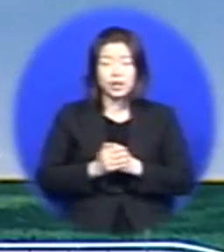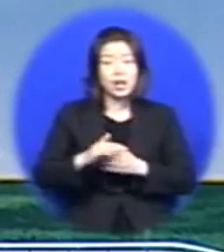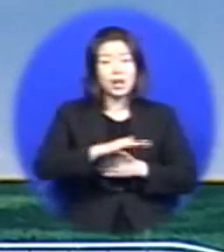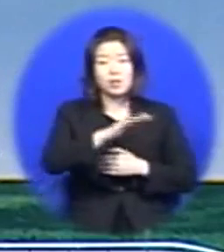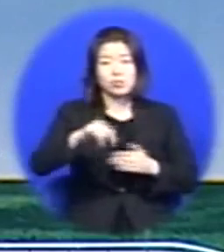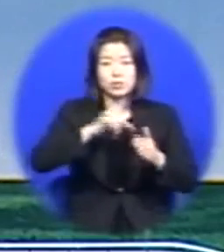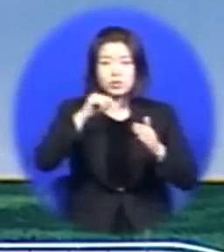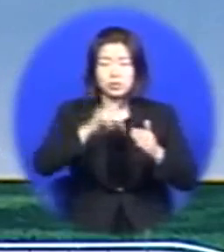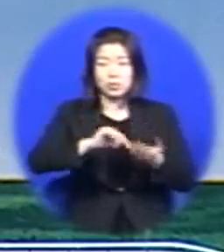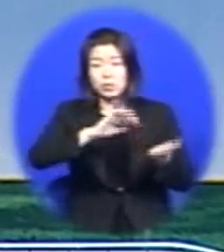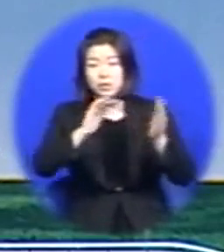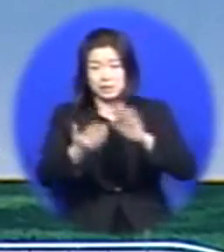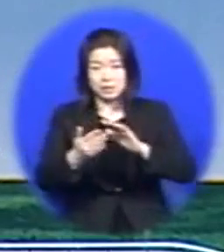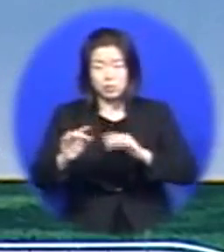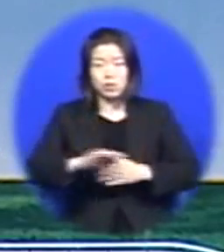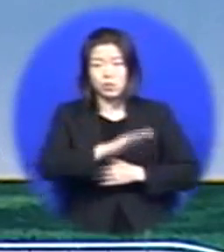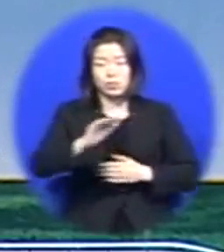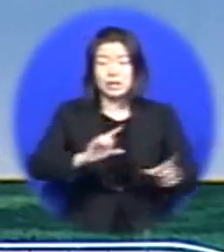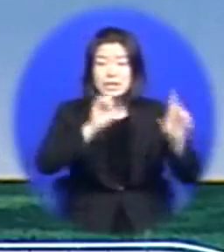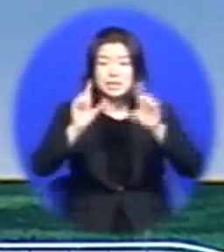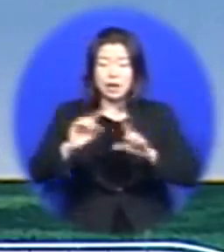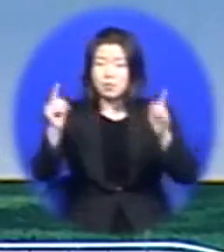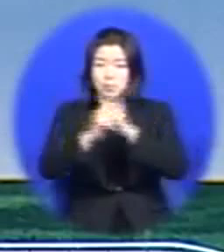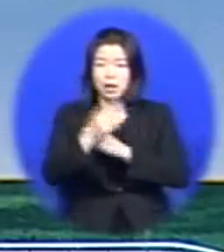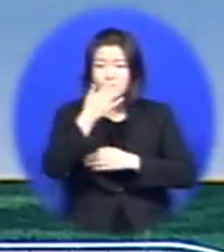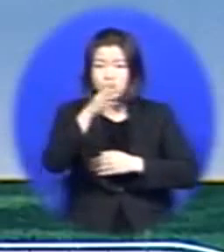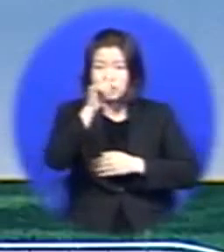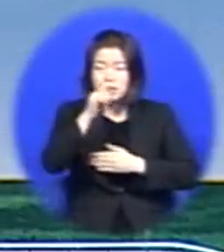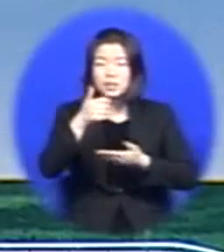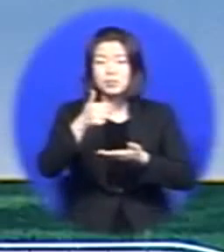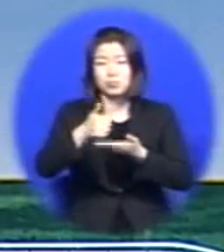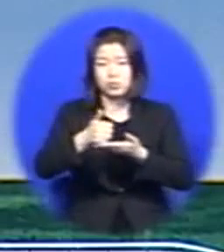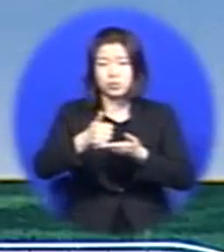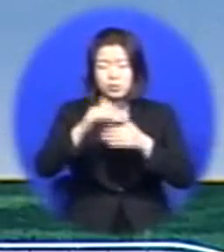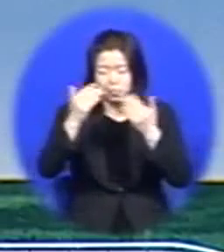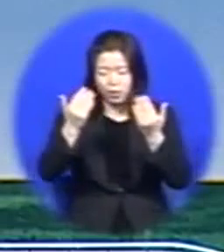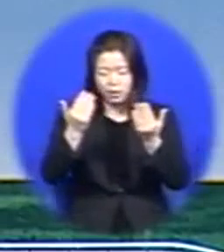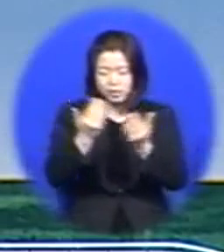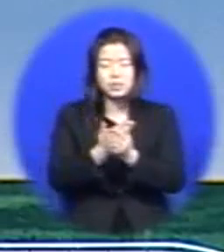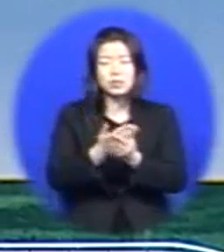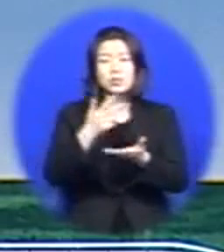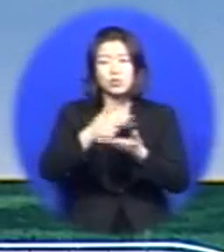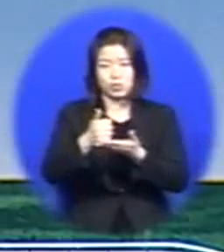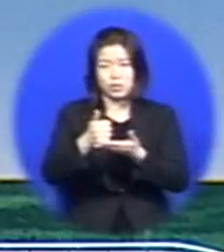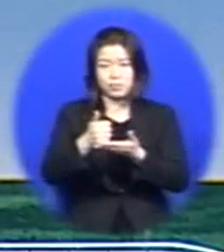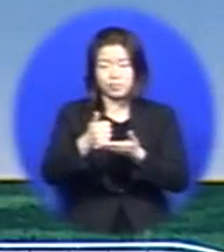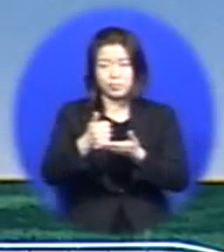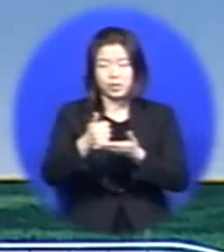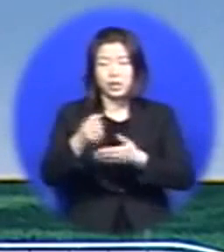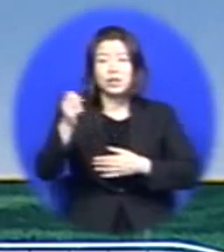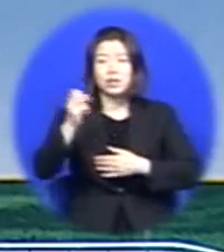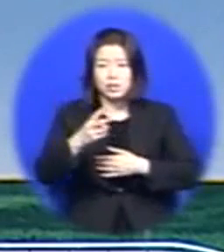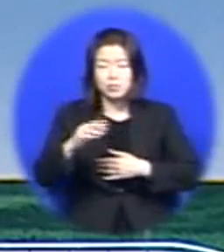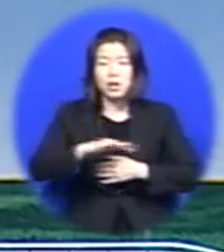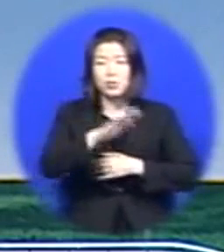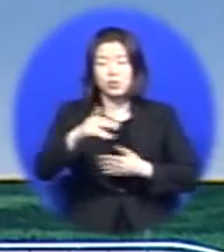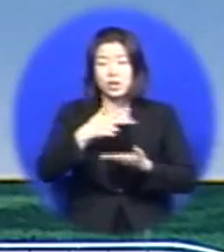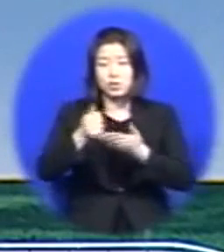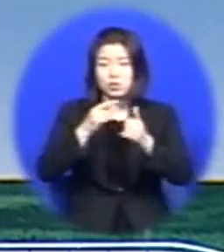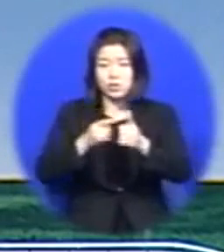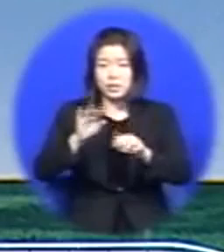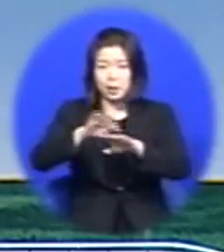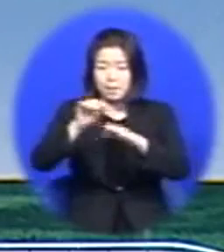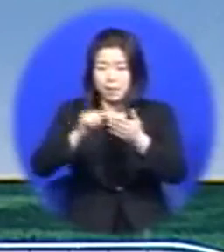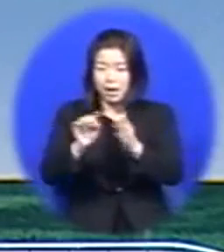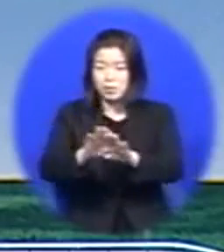우리의 속을 뒤집고 우리의 삶을 바꾸실 수 있는 분은 전적으로 주님이시지만 우리가 주님께 우리의 마음을 열고